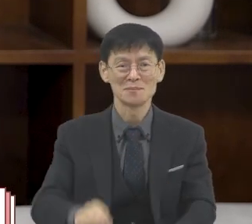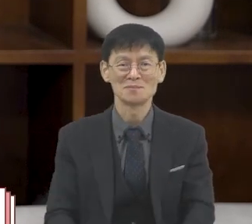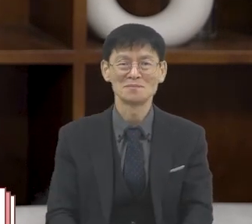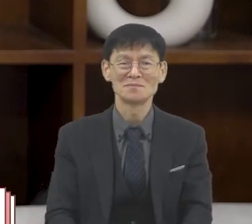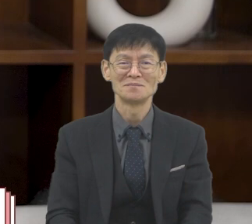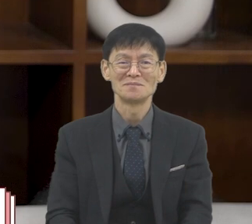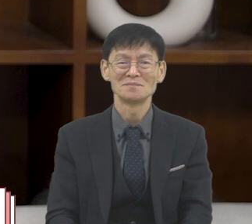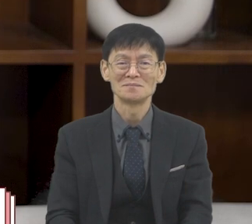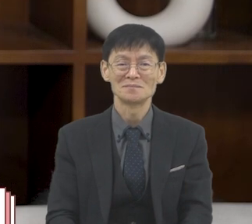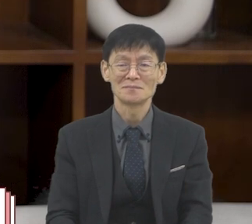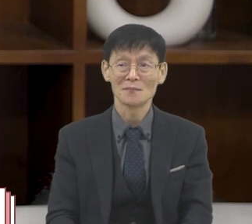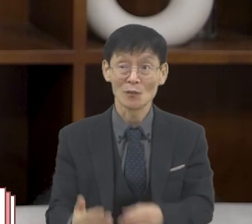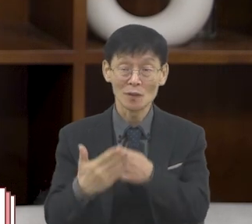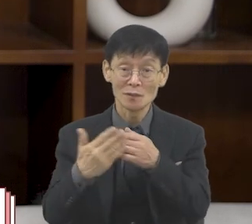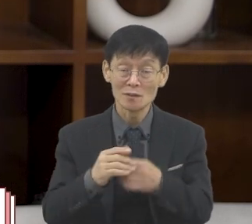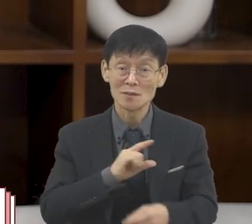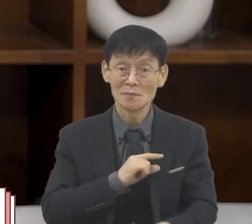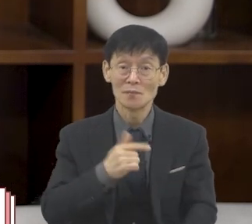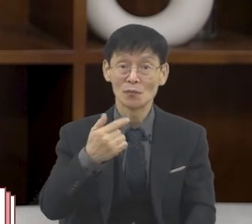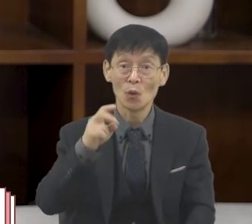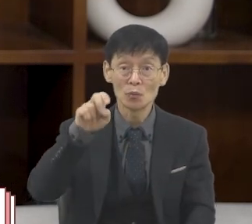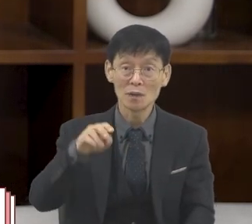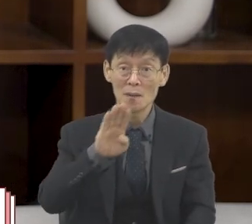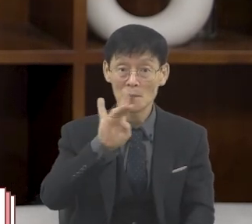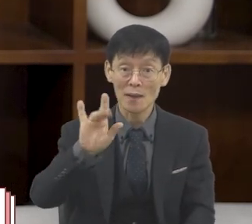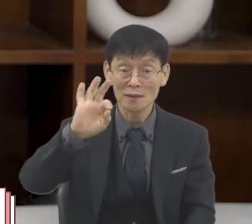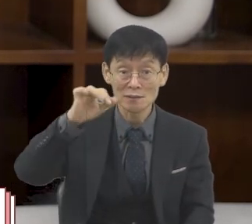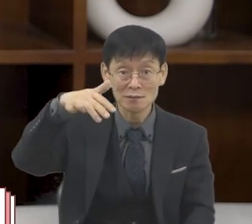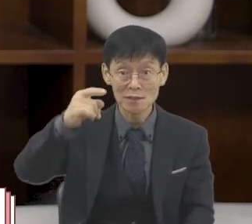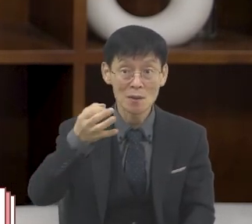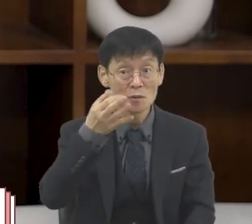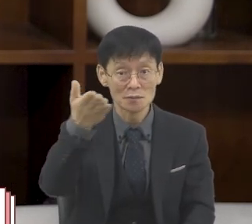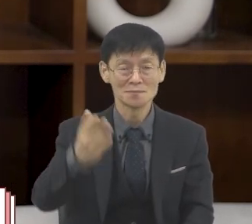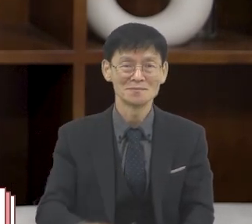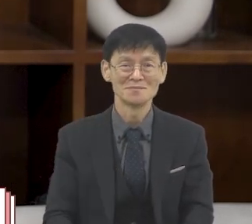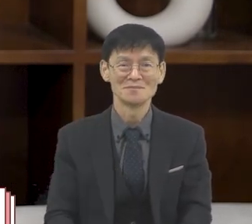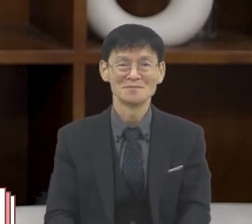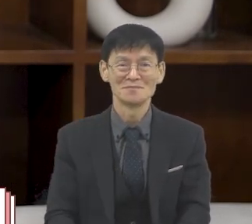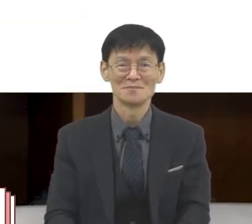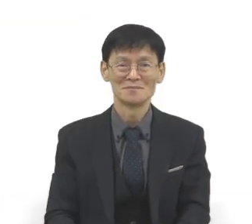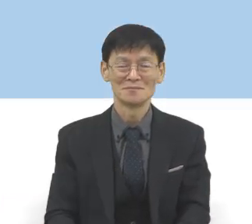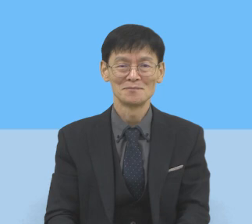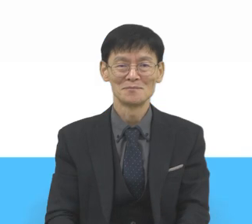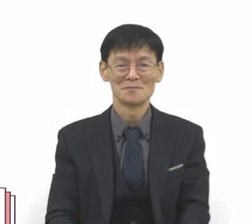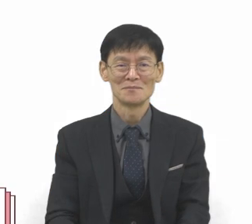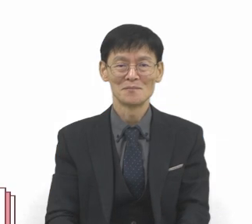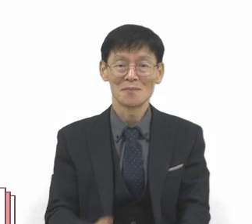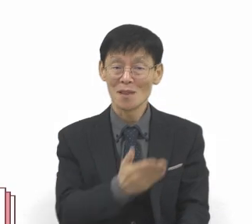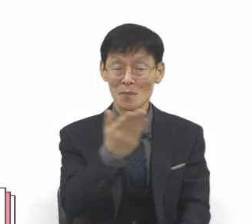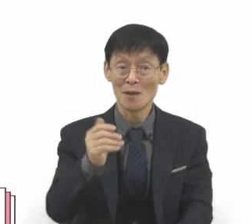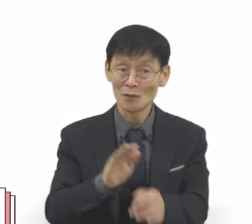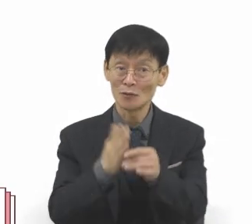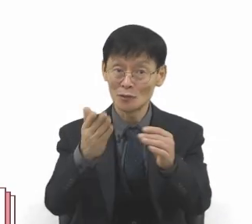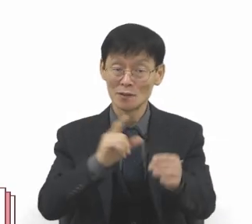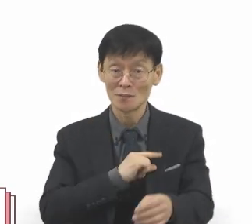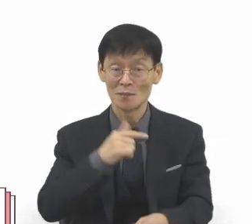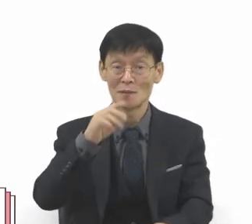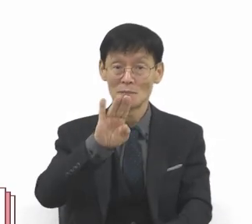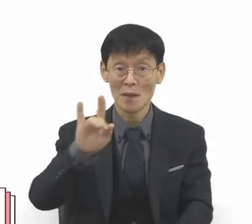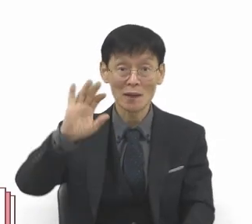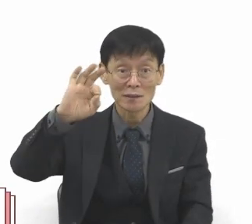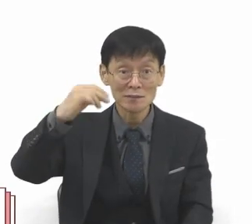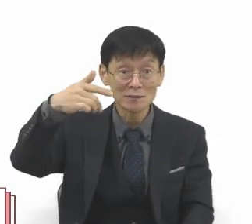알아볼게요. 우리들의 길잡이 선생님, 백은채 노무사님 나와주세요. 여러분의 길잡이